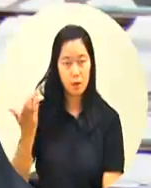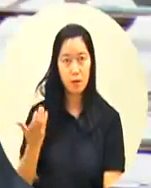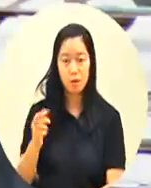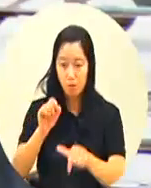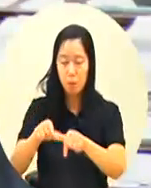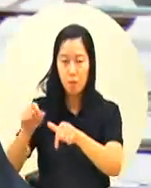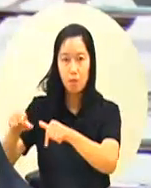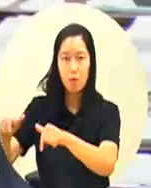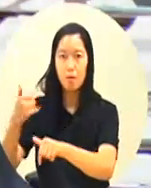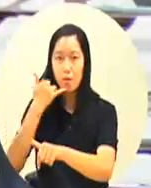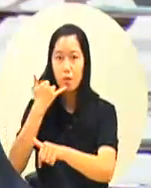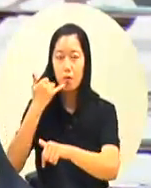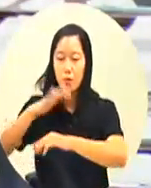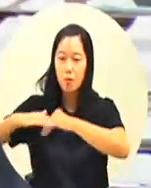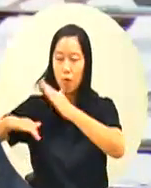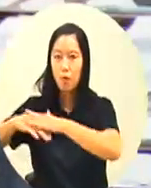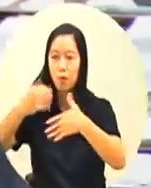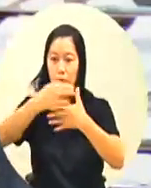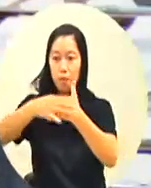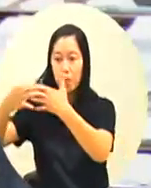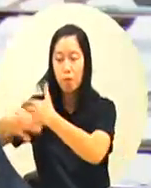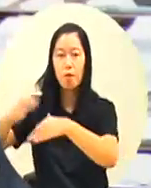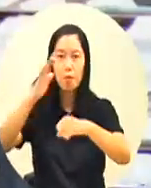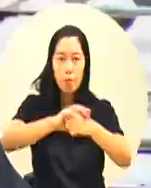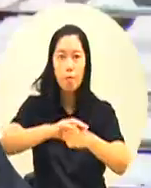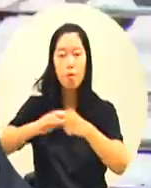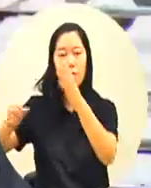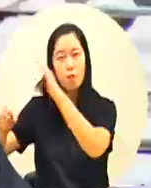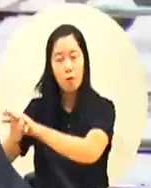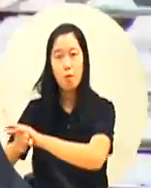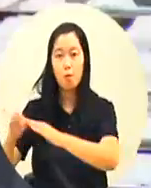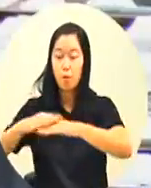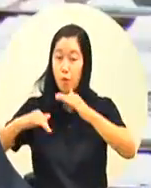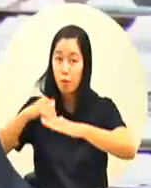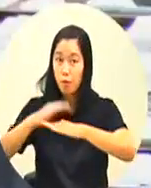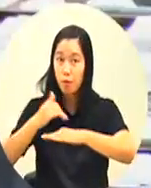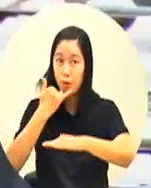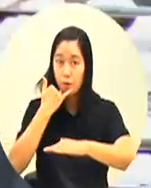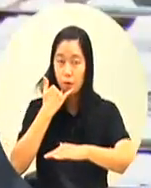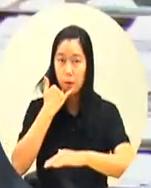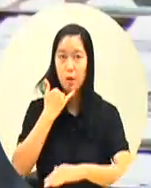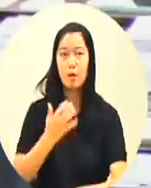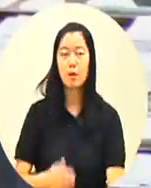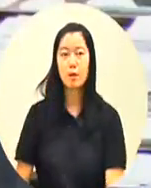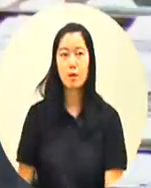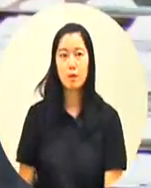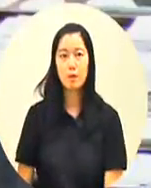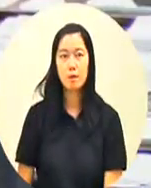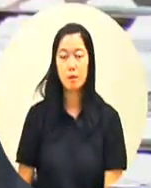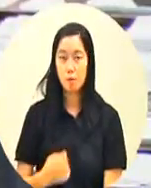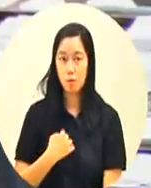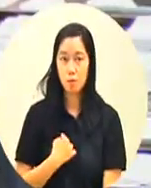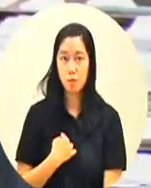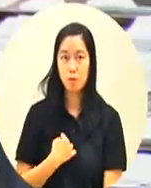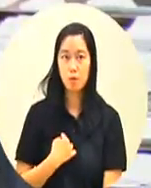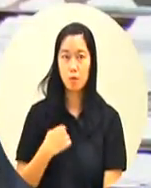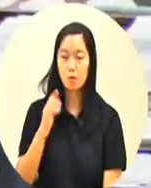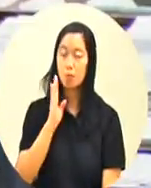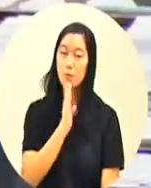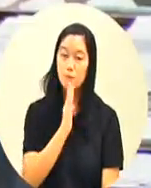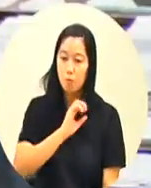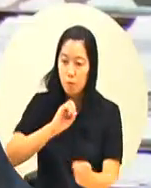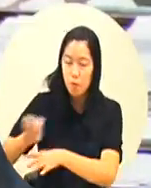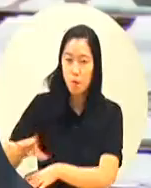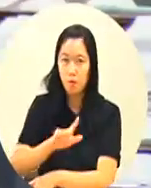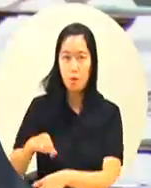两家可以互补，当我的东西是变成你的，我的废弃物变成你的那个原料，当我的废弃的东西